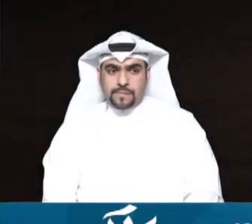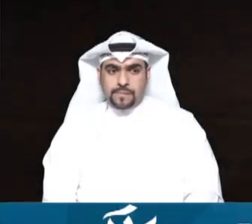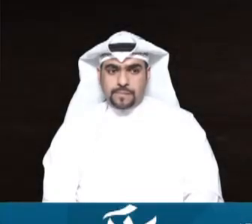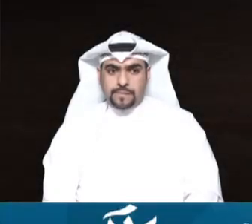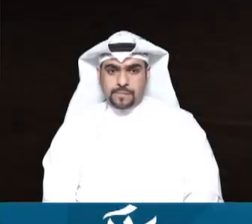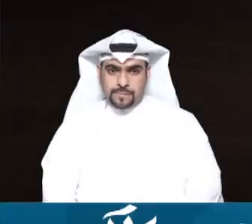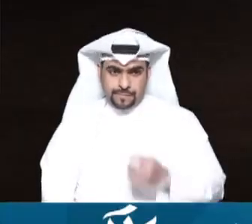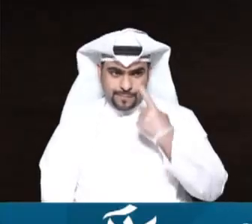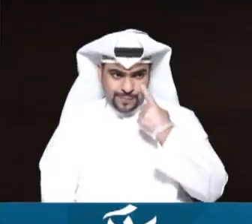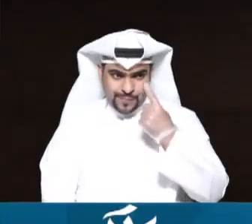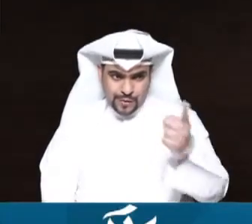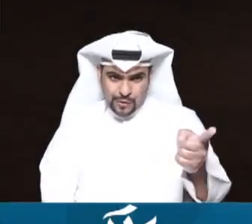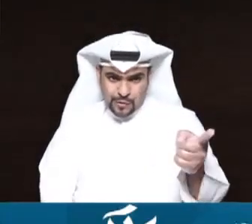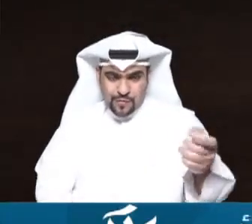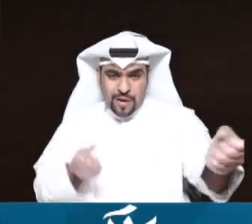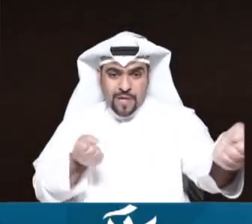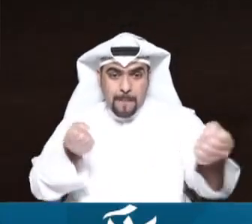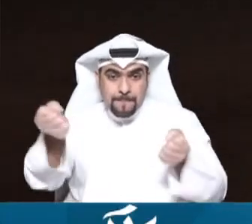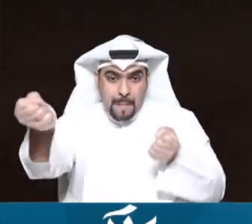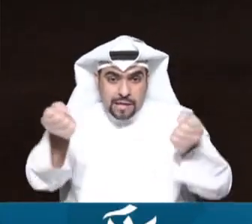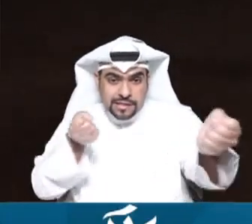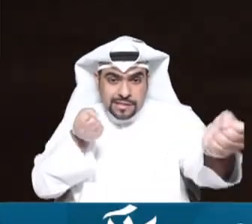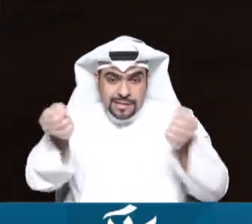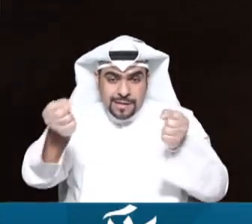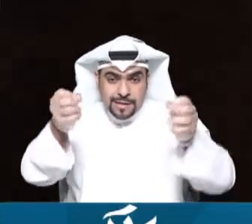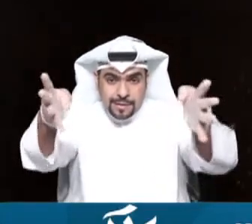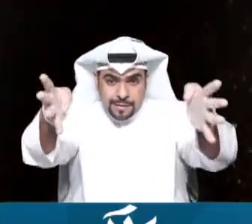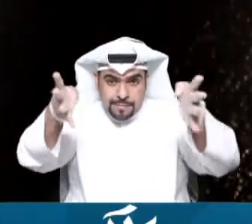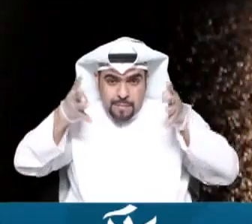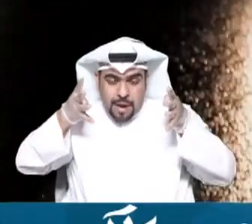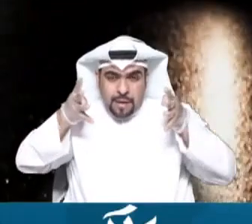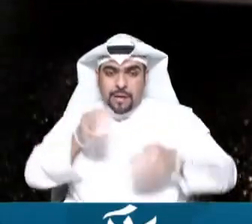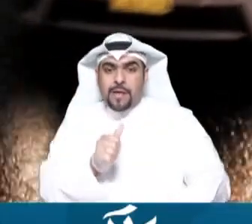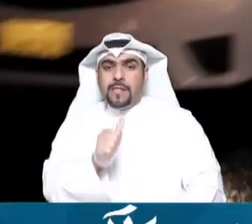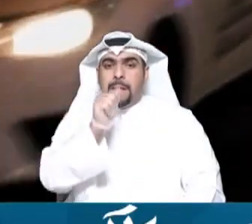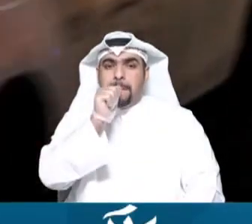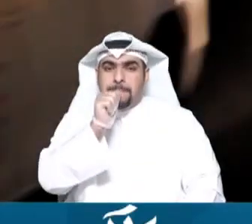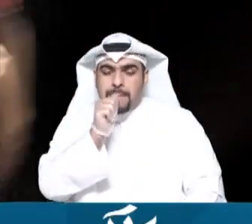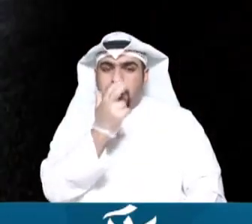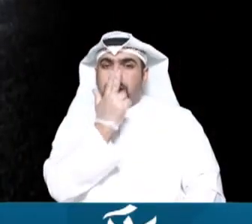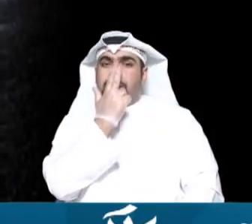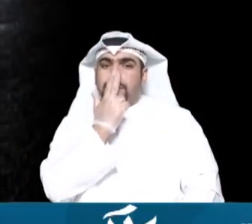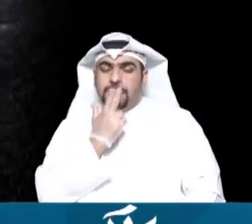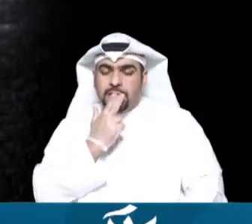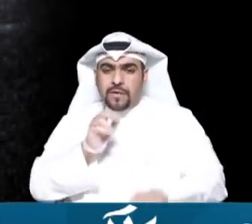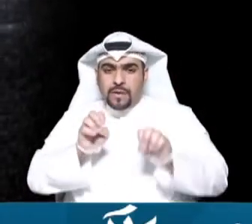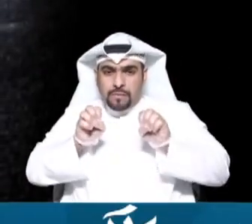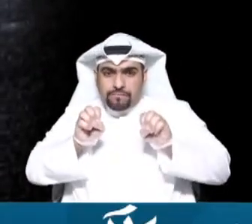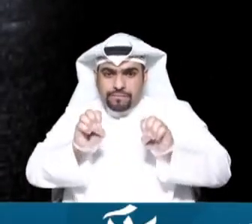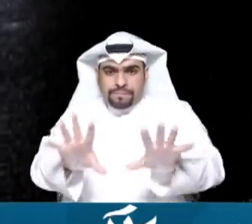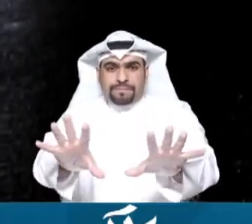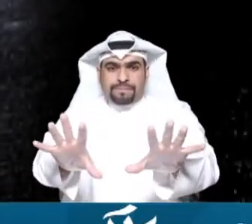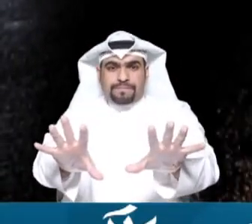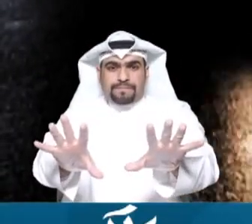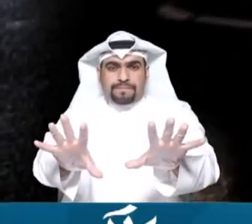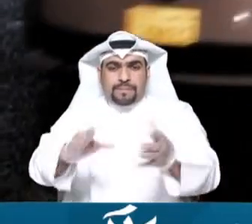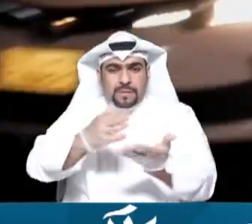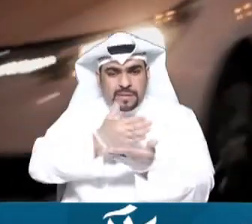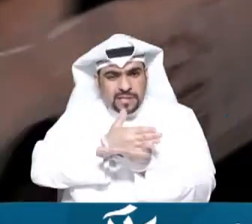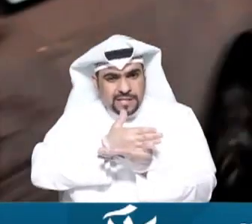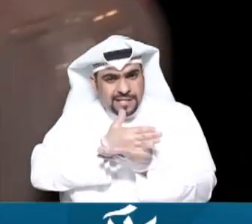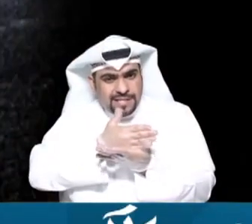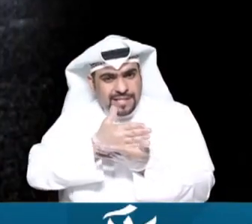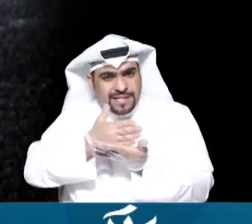كما نشاهد مع المشاهدين الكرام، الأرض والشوارع تم تعقيمها ورشها من قبل